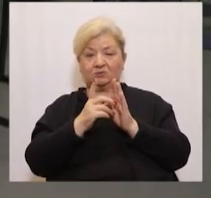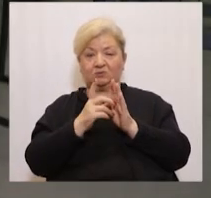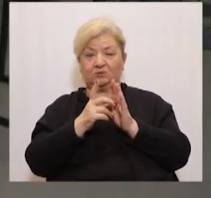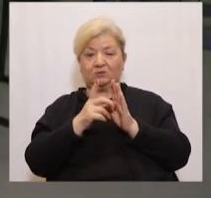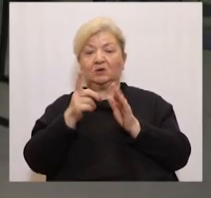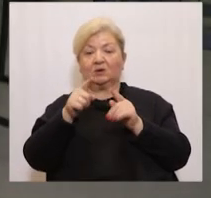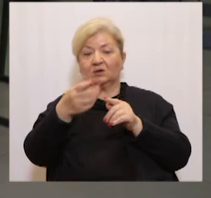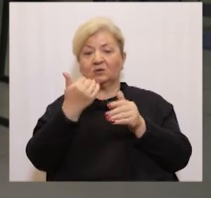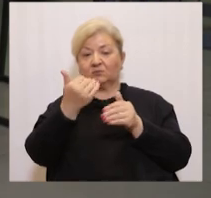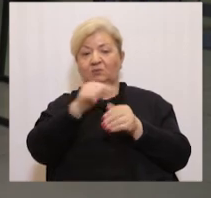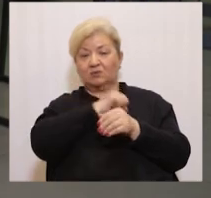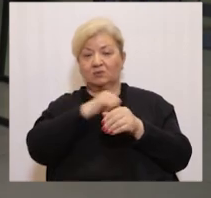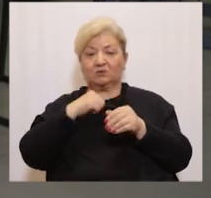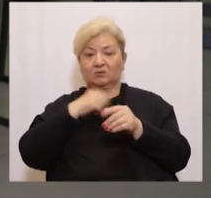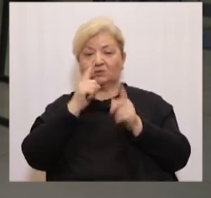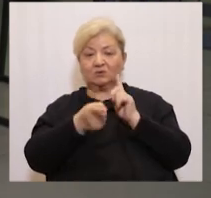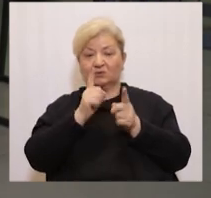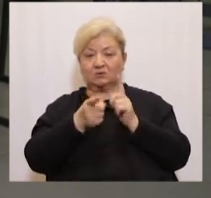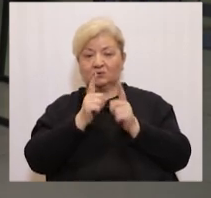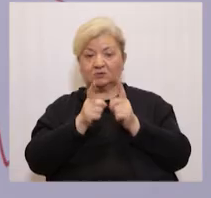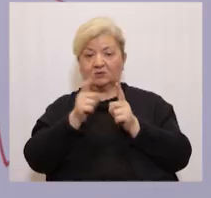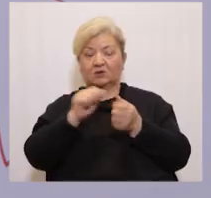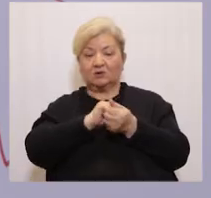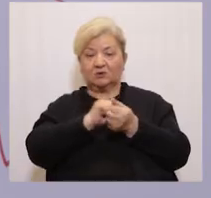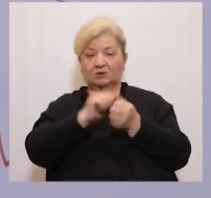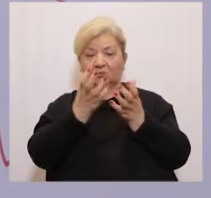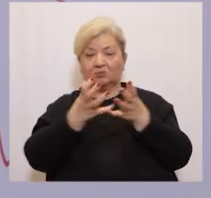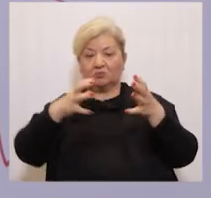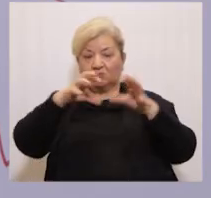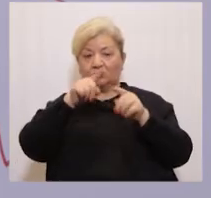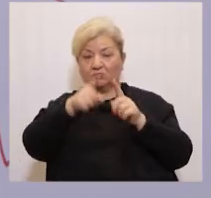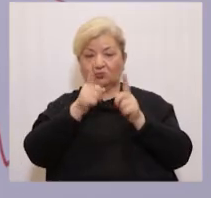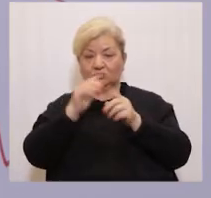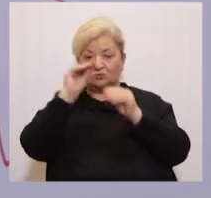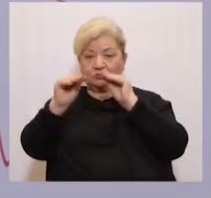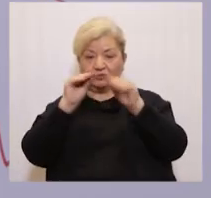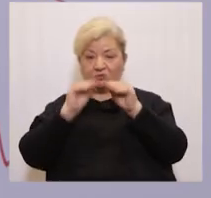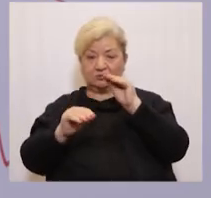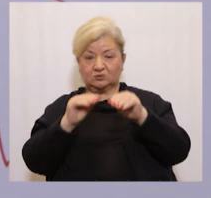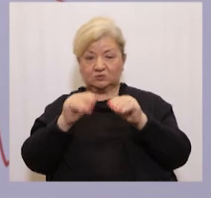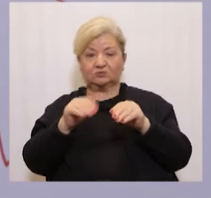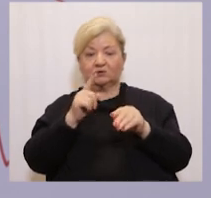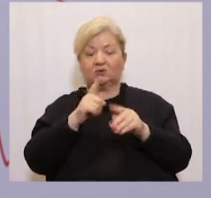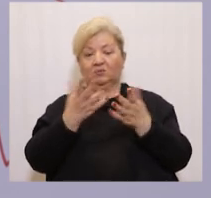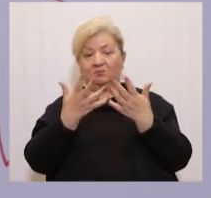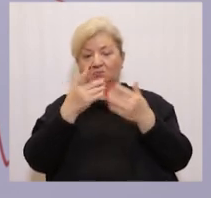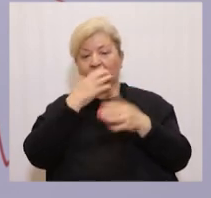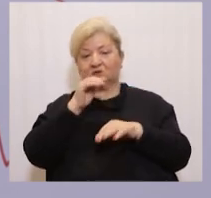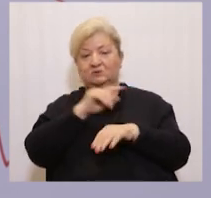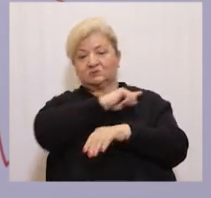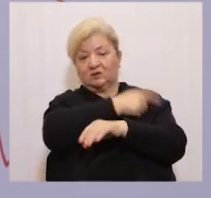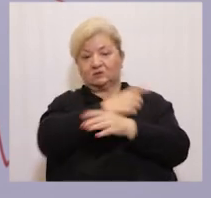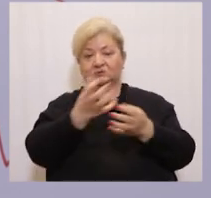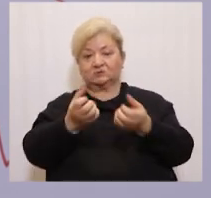მოცულობა. აქ უკვე თქვენი რეალური, ასე ვთქვათ, ქაღალდის ბურთის მოცულობა რო ჩასვათ, ჩვენ უკვე რეალურ